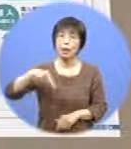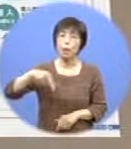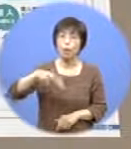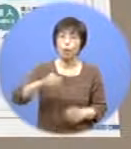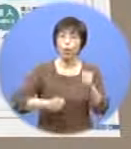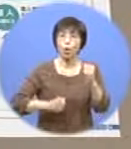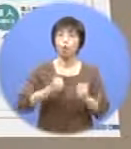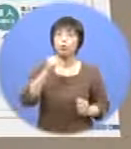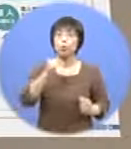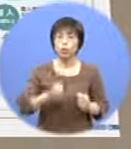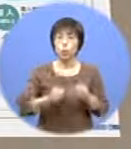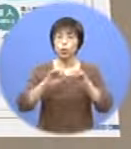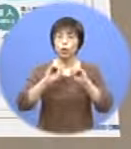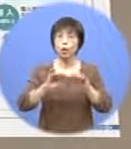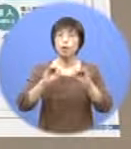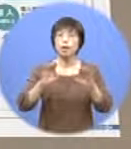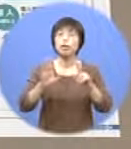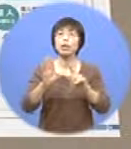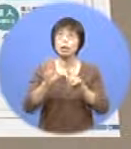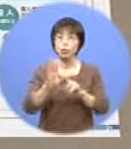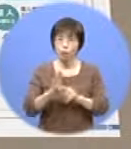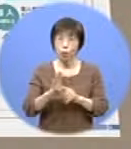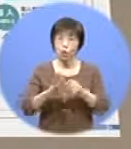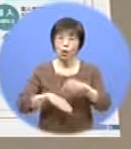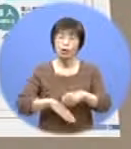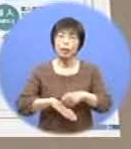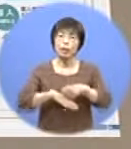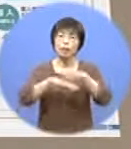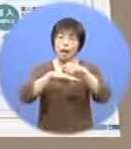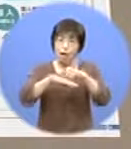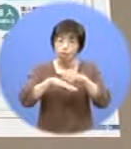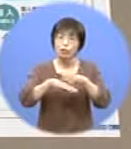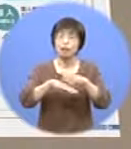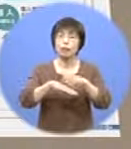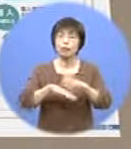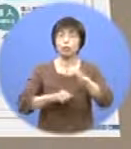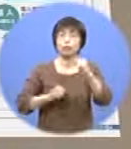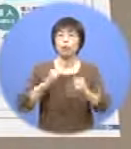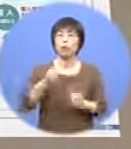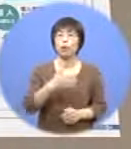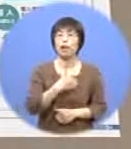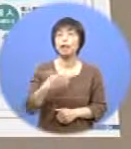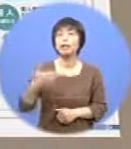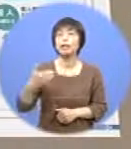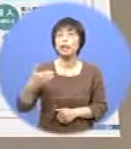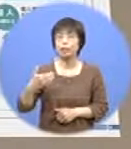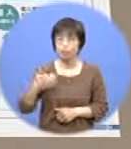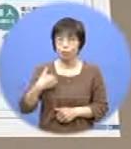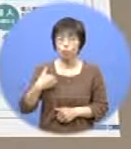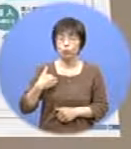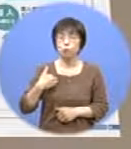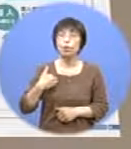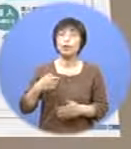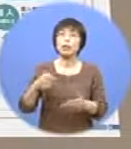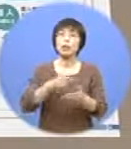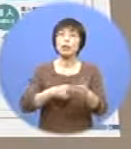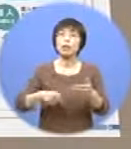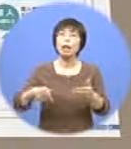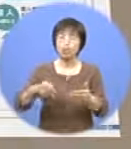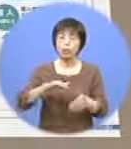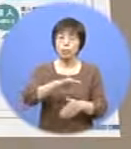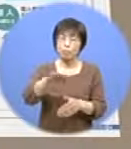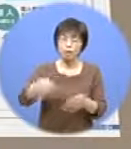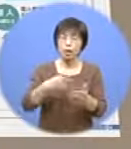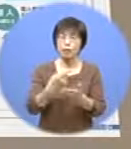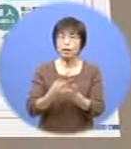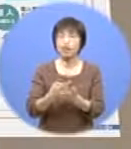践を呼びかけるとともに、手軽に楽しみながら運動ができる地域コミュニティに密着した県民総参加